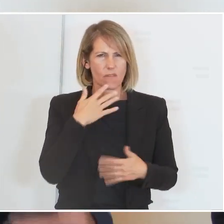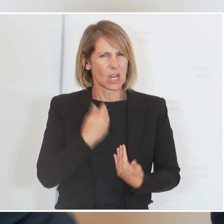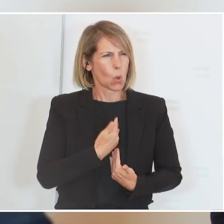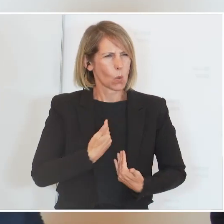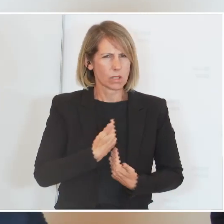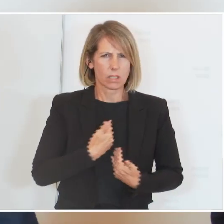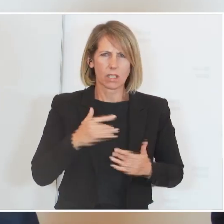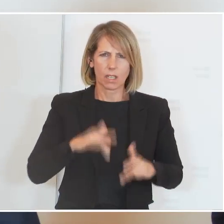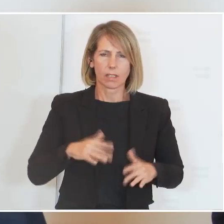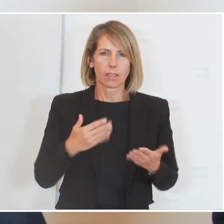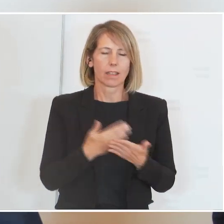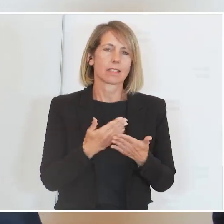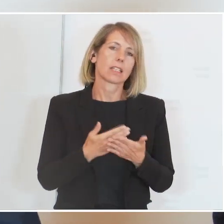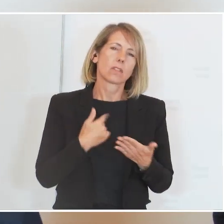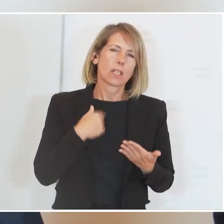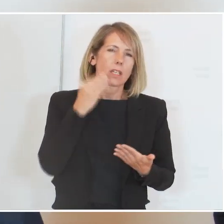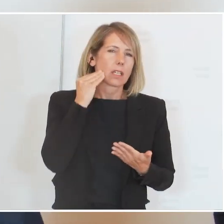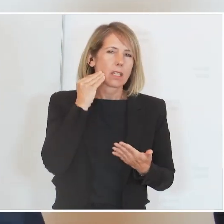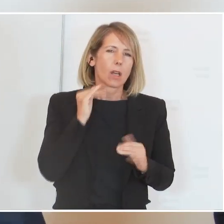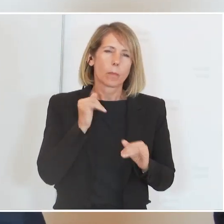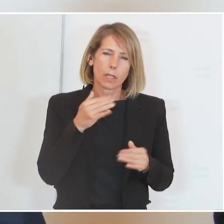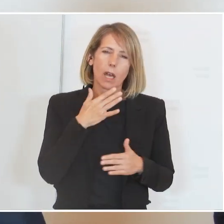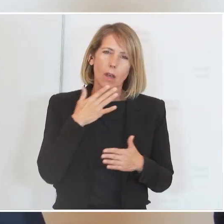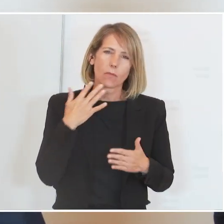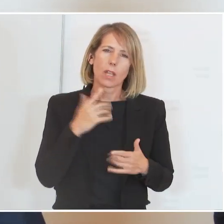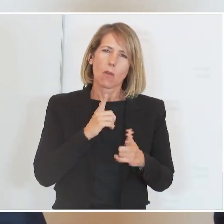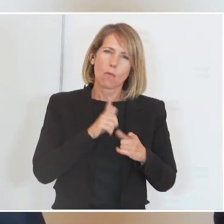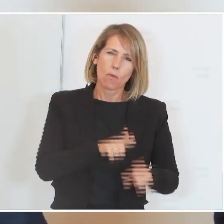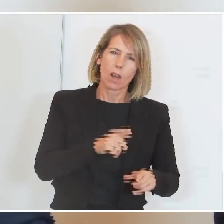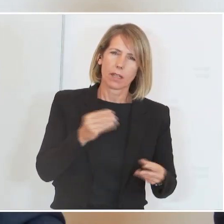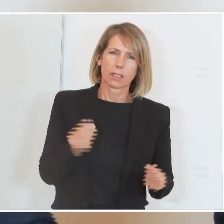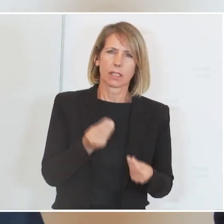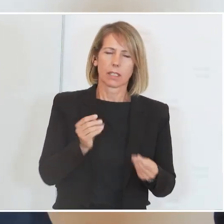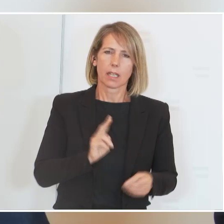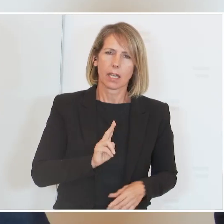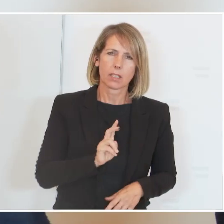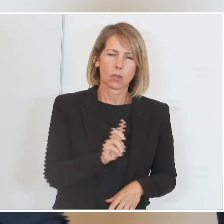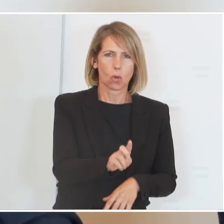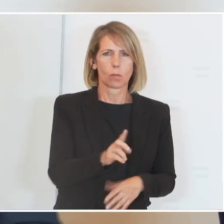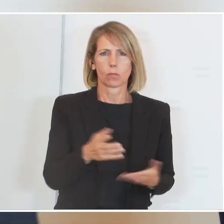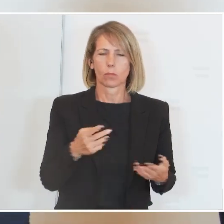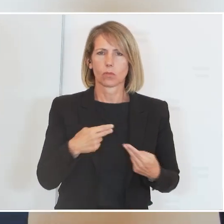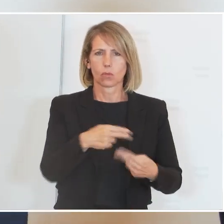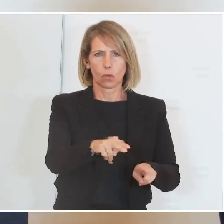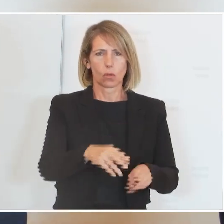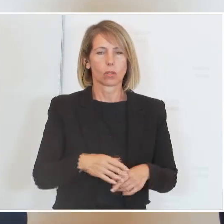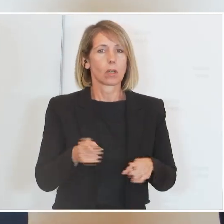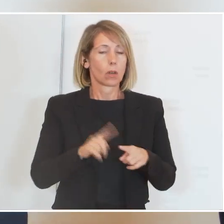damit kommt zumindest, denke ich, sehr viel Verlässlichkeit wieder rein und es am